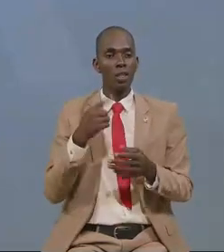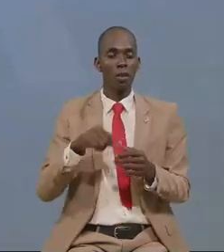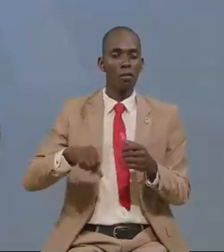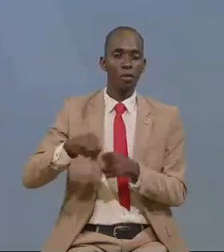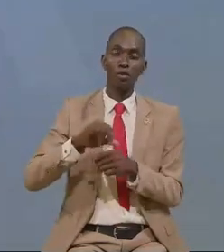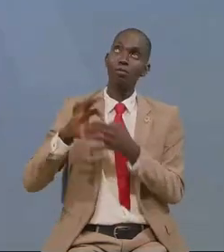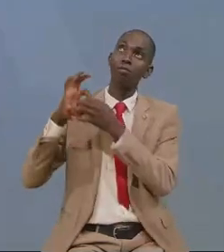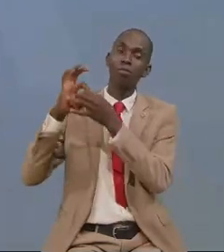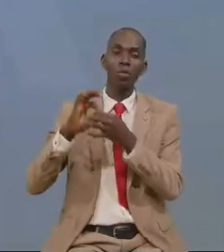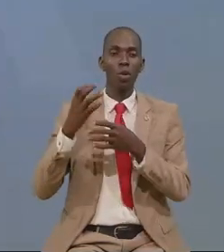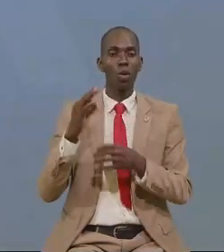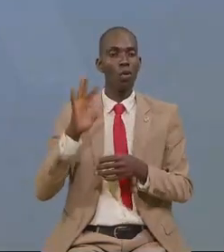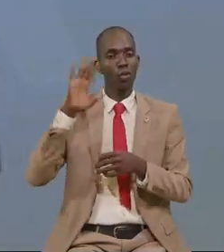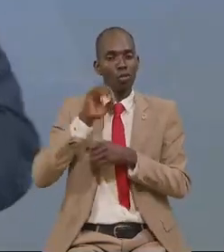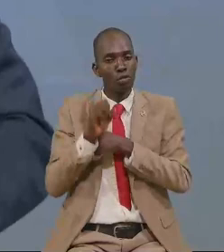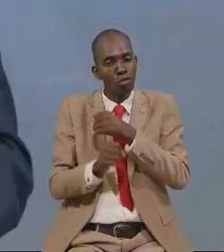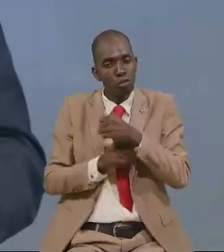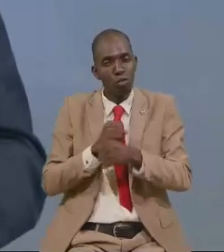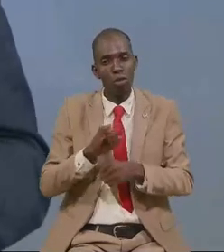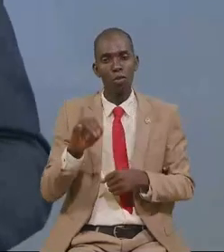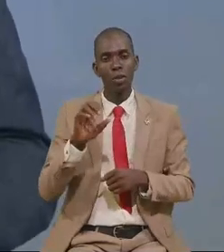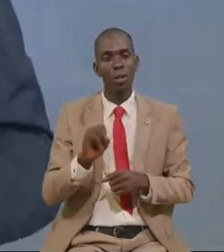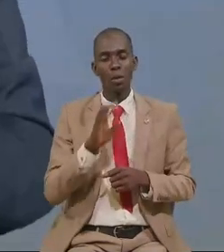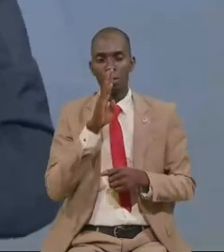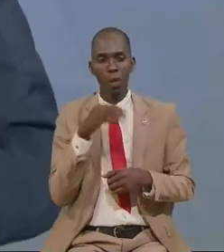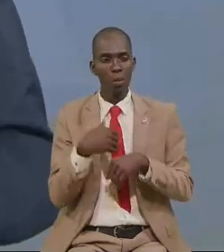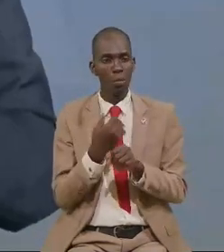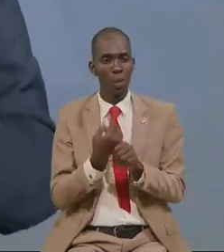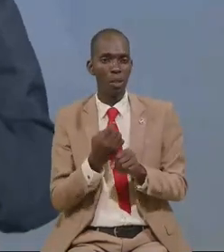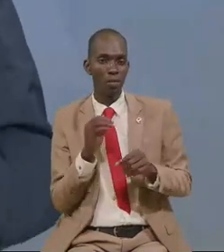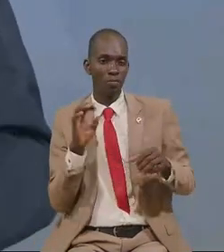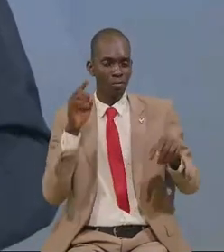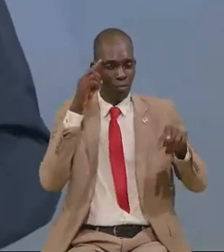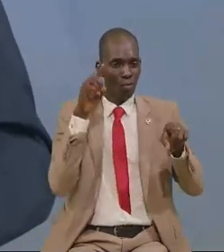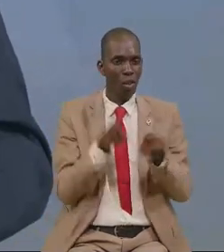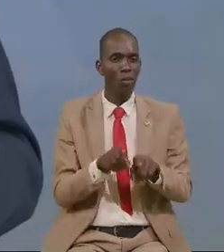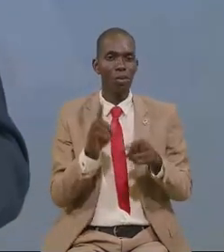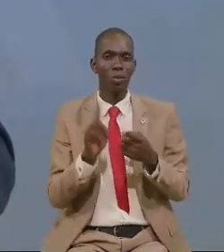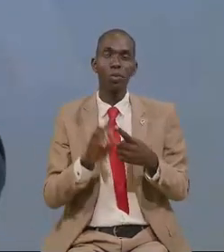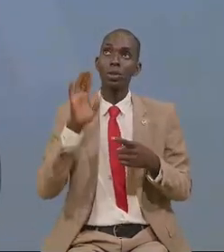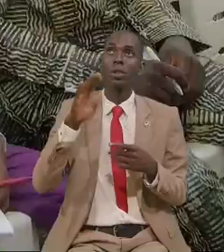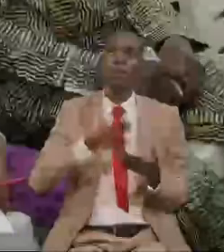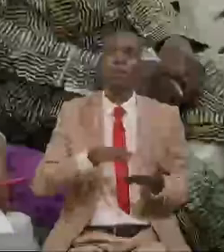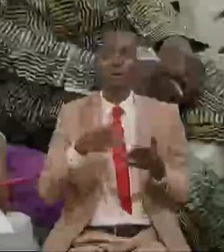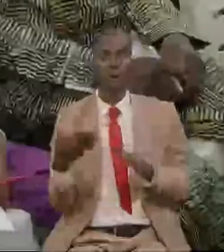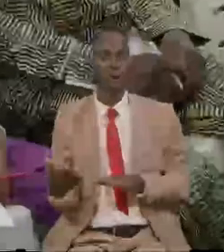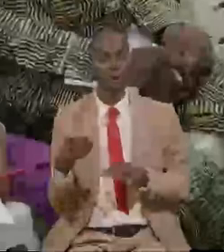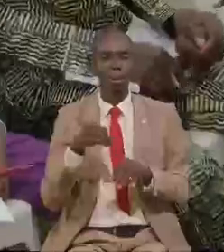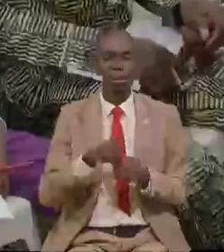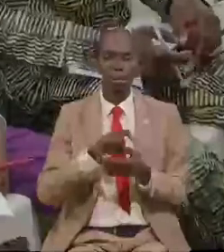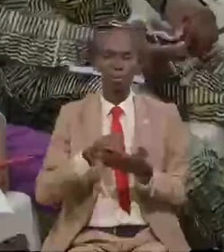souffrances, en devenant conforme à lui dans sa mort. Verset 11, il